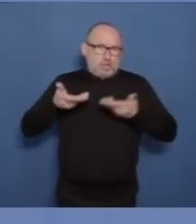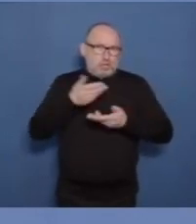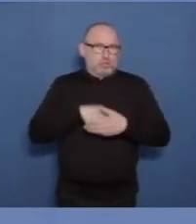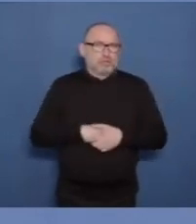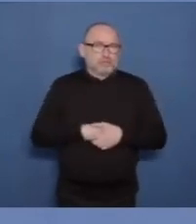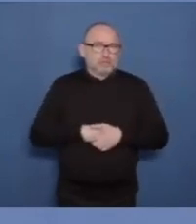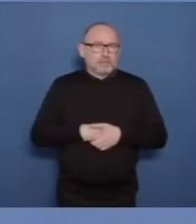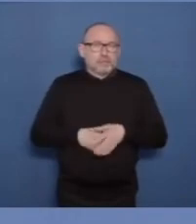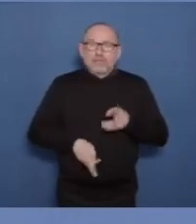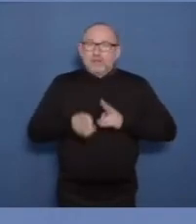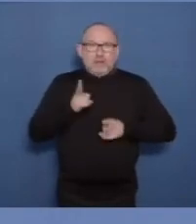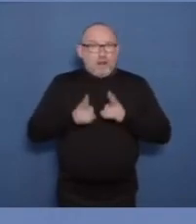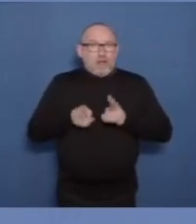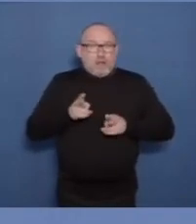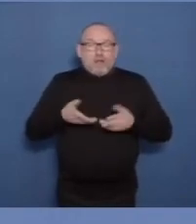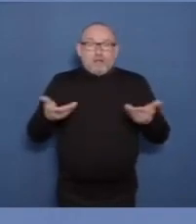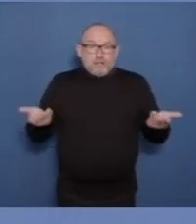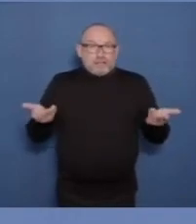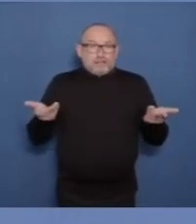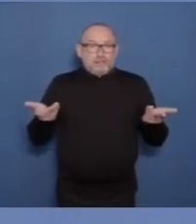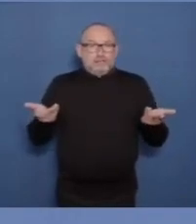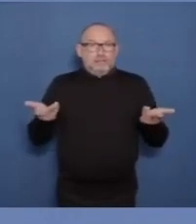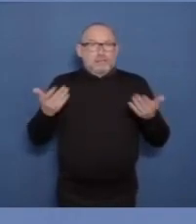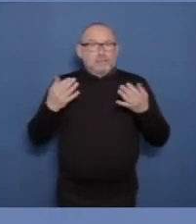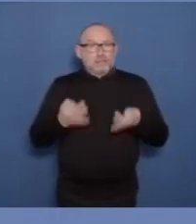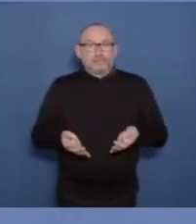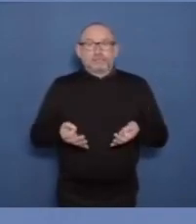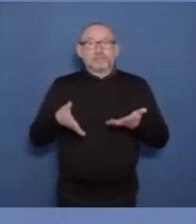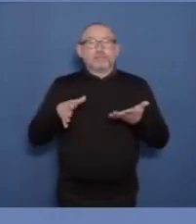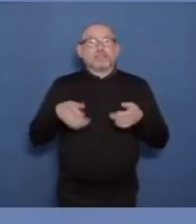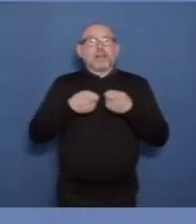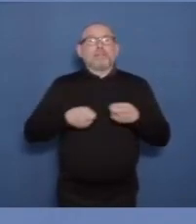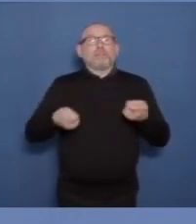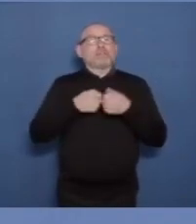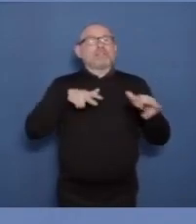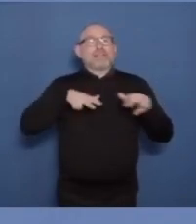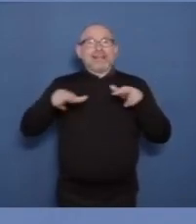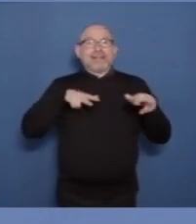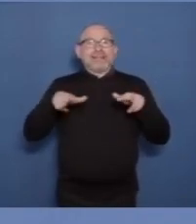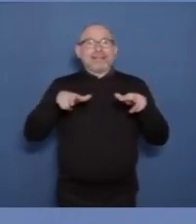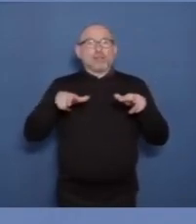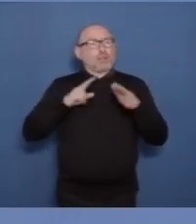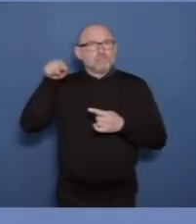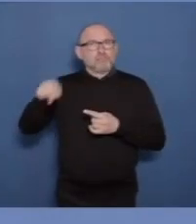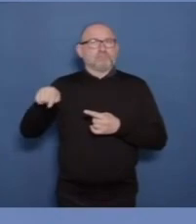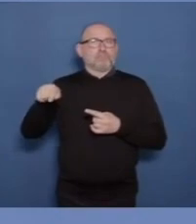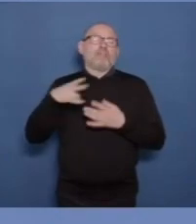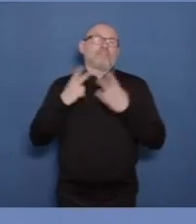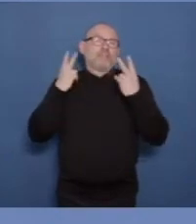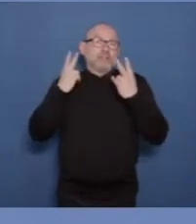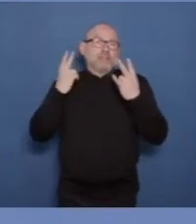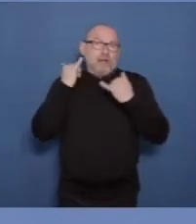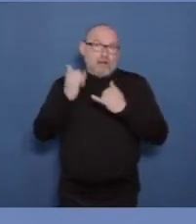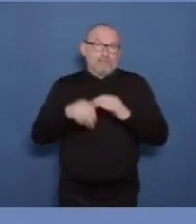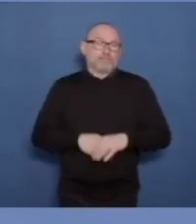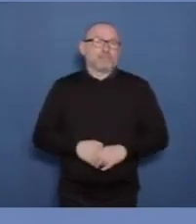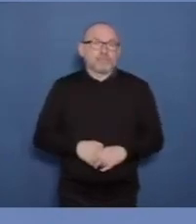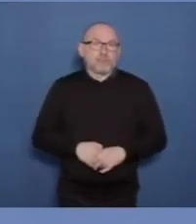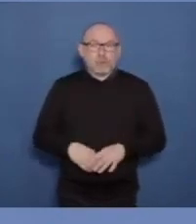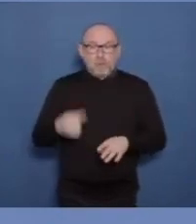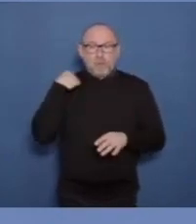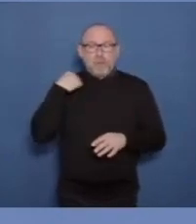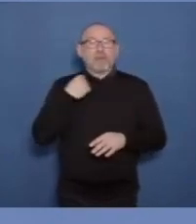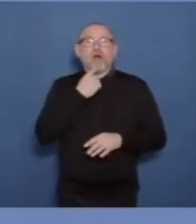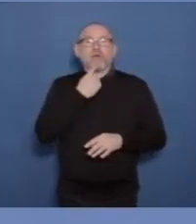es Anlass, die Grundposition der Bundesregierung dazu noch einmal zu wiederholen. Es ist aber, und ich habe es gerade